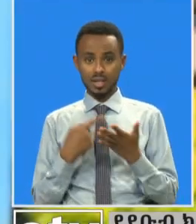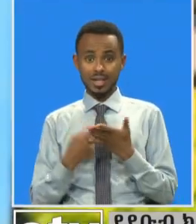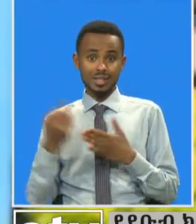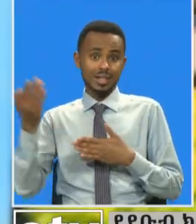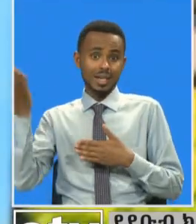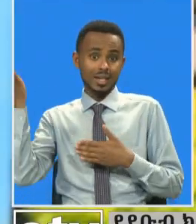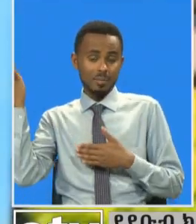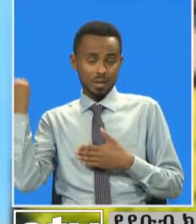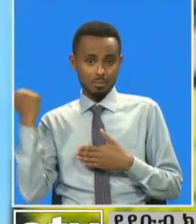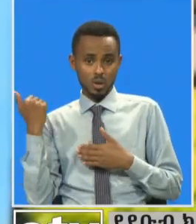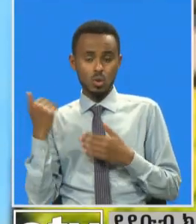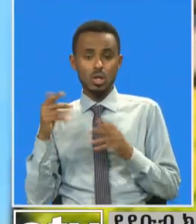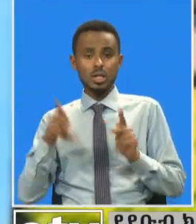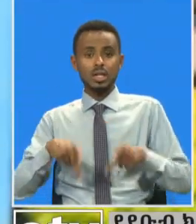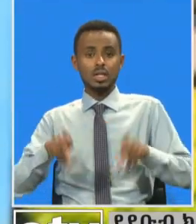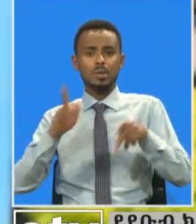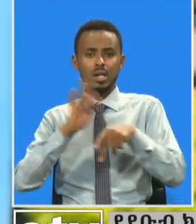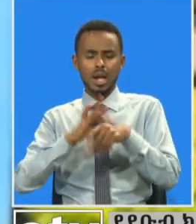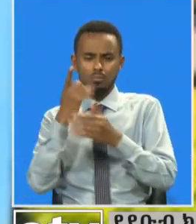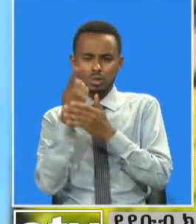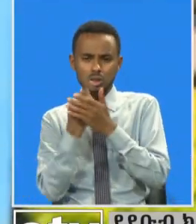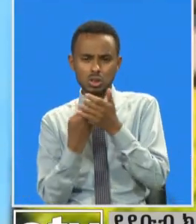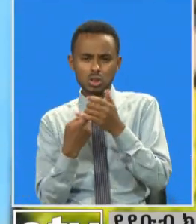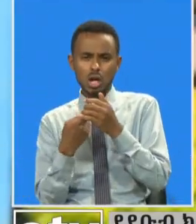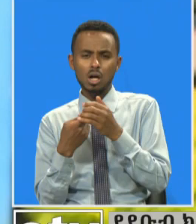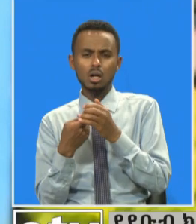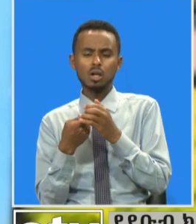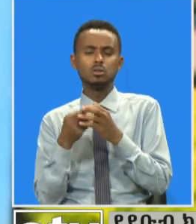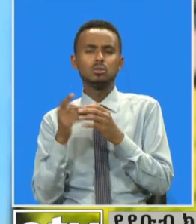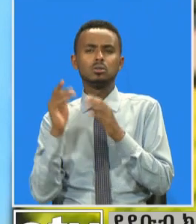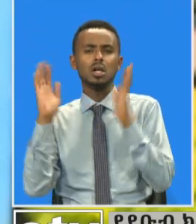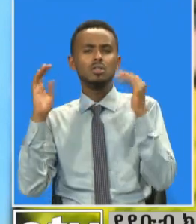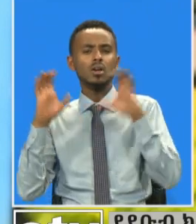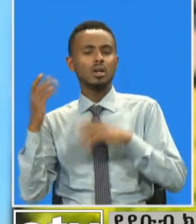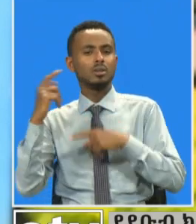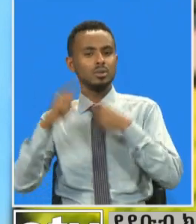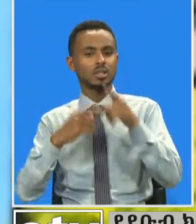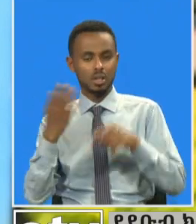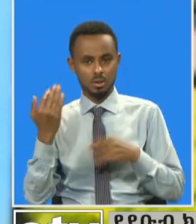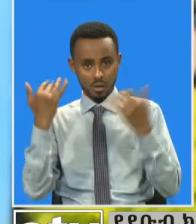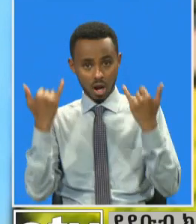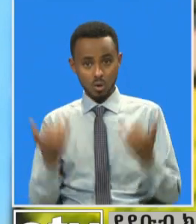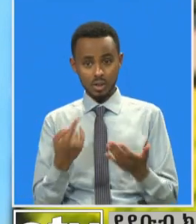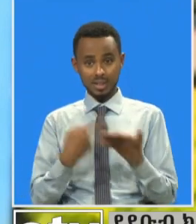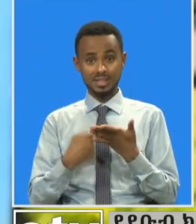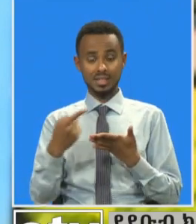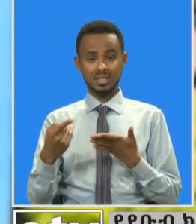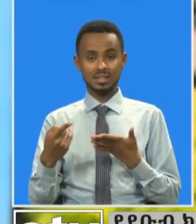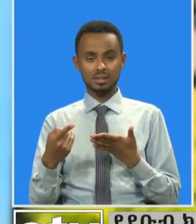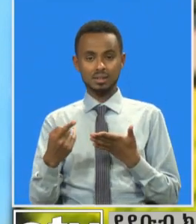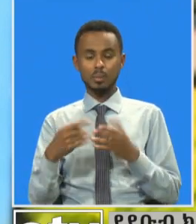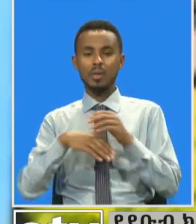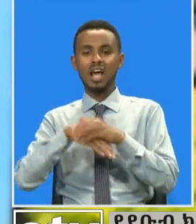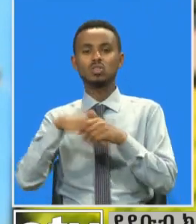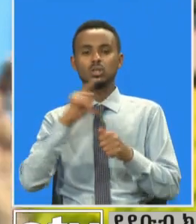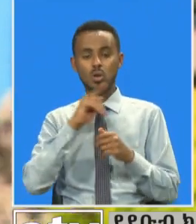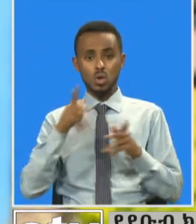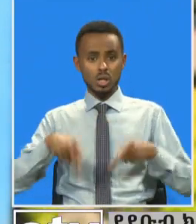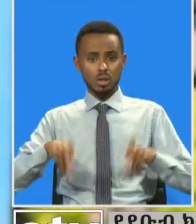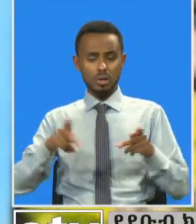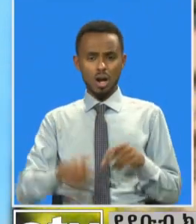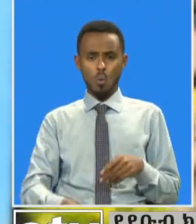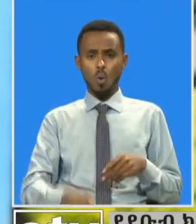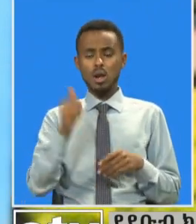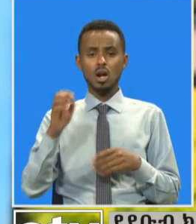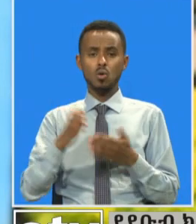ቀደም የነበረው ግብርና ላይ ብቻ ተንጠልጥለን ነበር ስንሄድ የነበረው አሁን ይሄን ከዚህ የሚያስወጣ ነው ግብርና